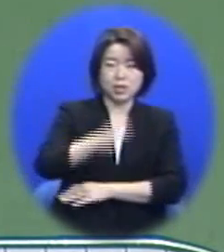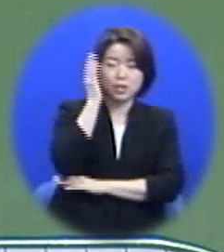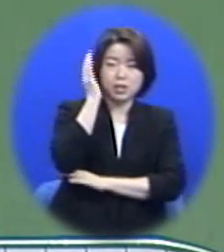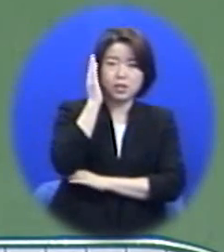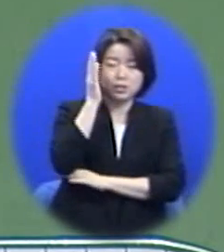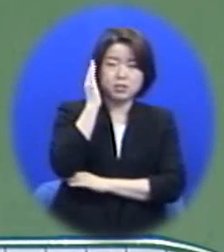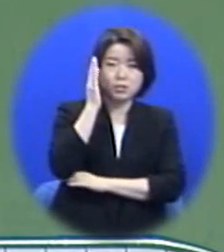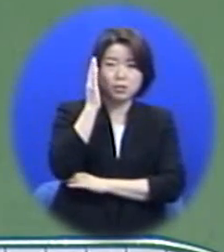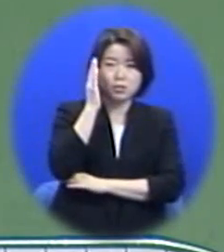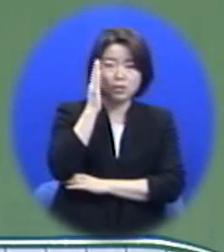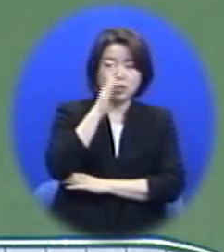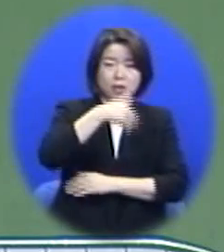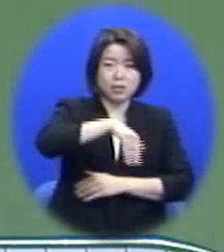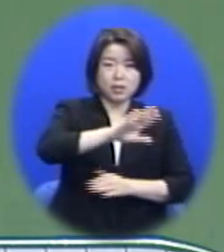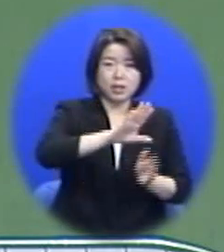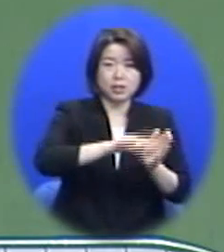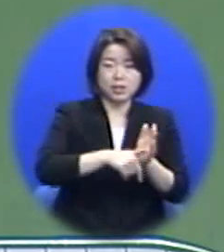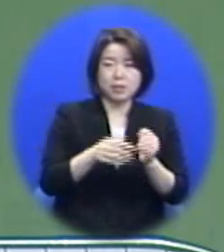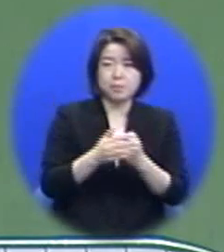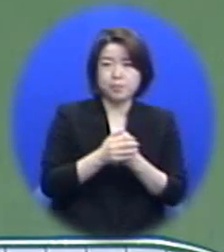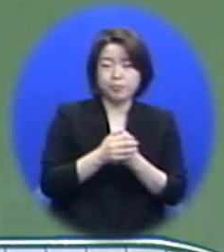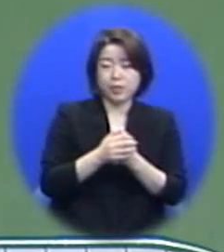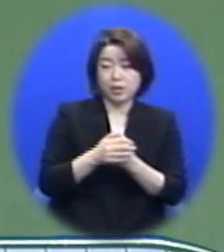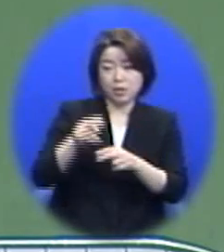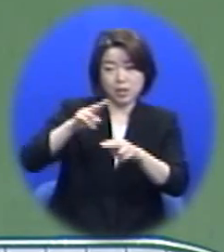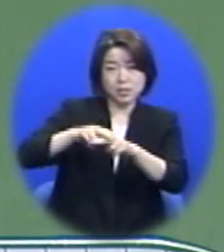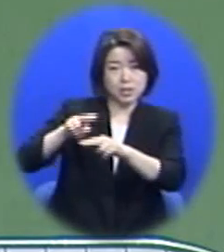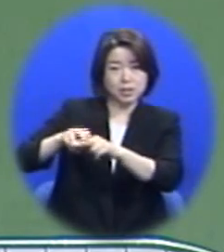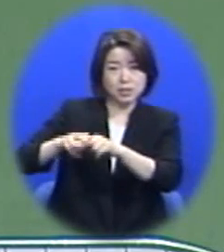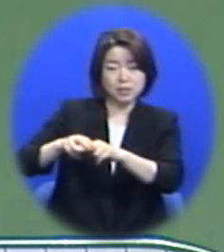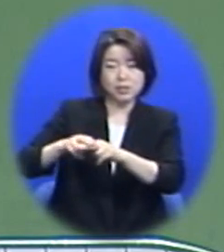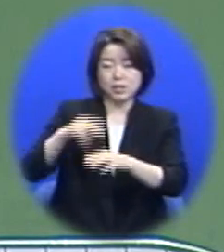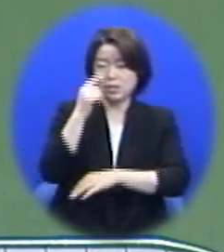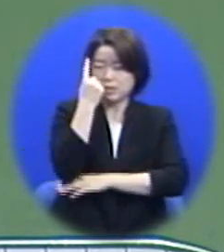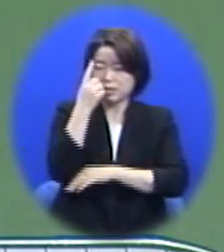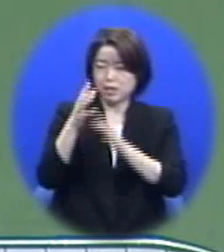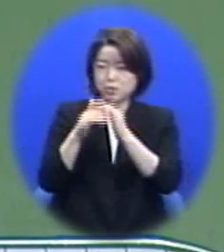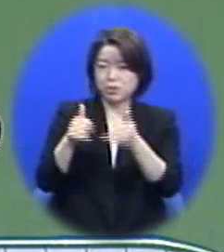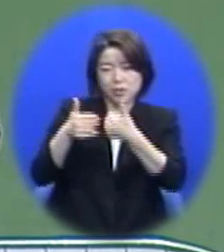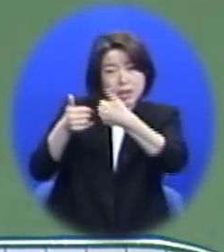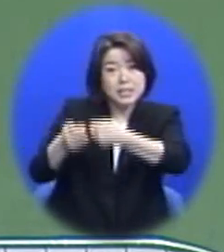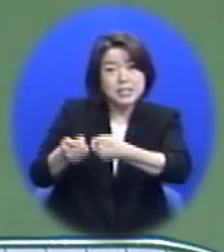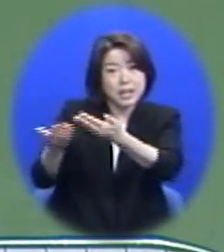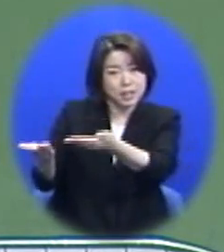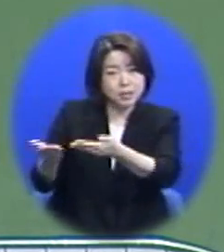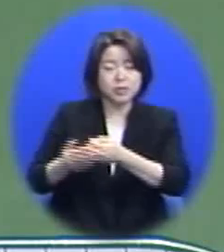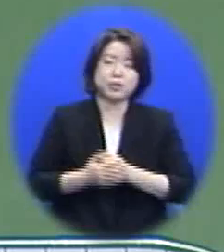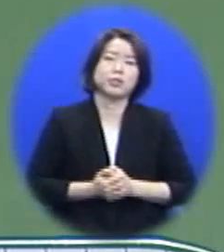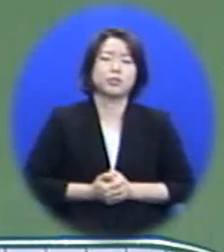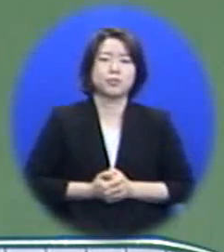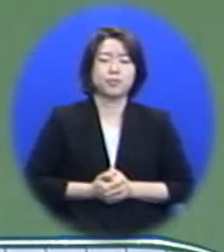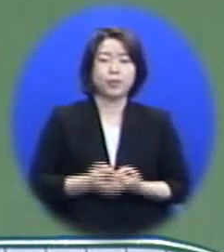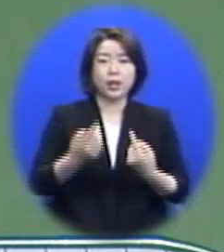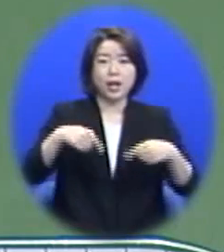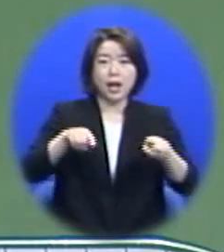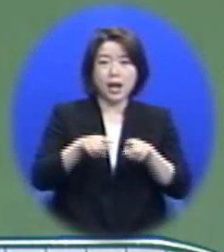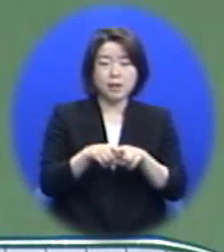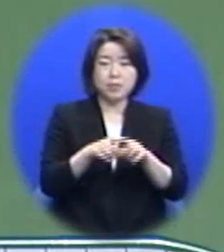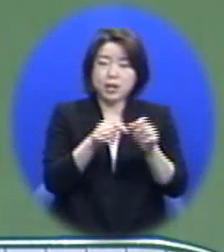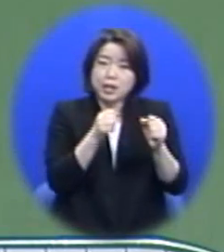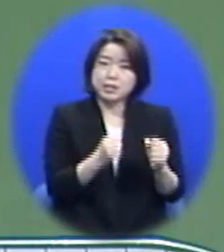자기 간수들에게 앉아 있는 간수들에게 인사를 했습니다 함 있었던 미국의